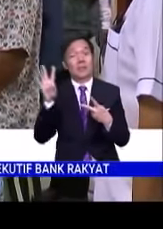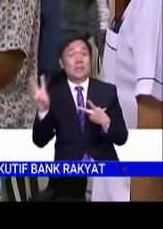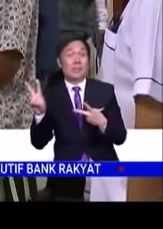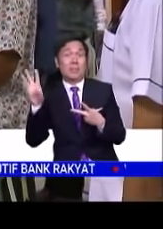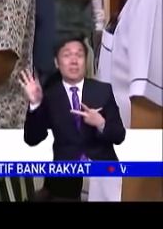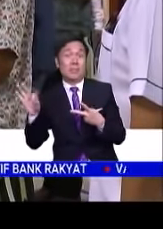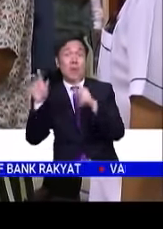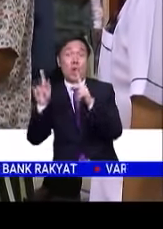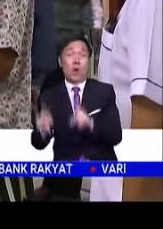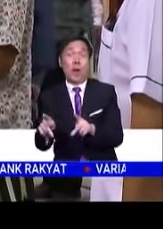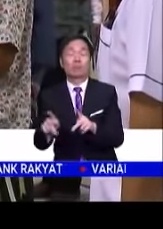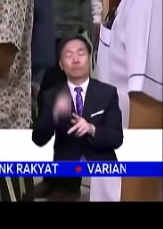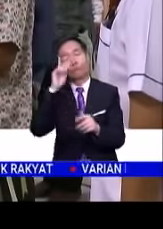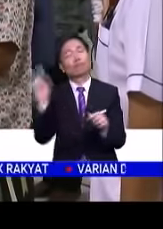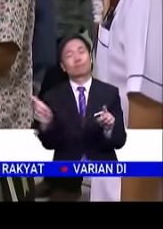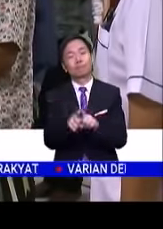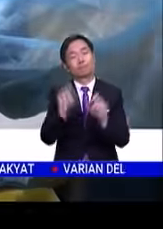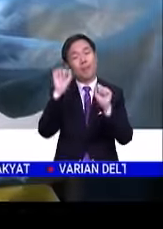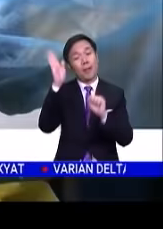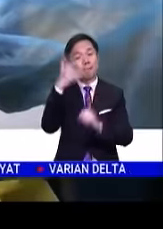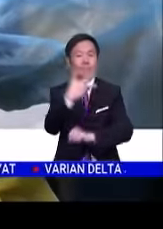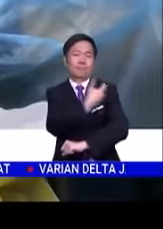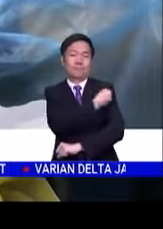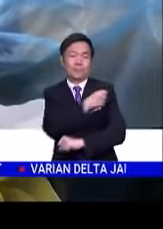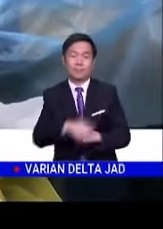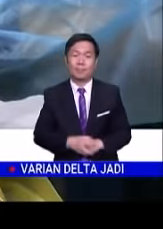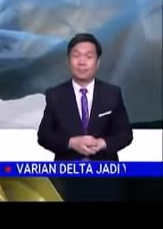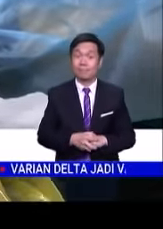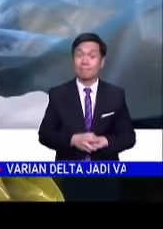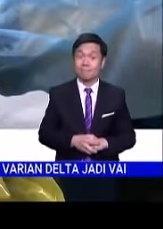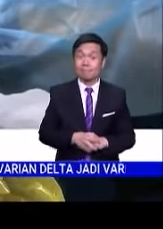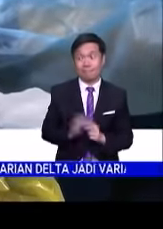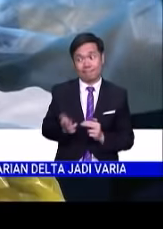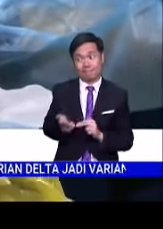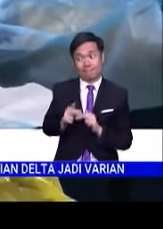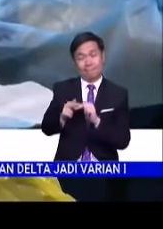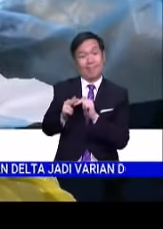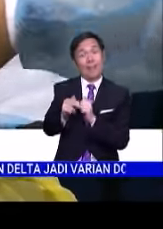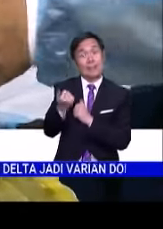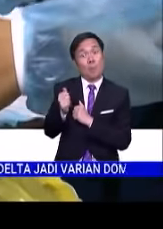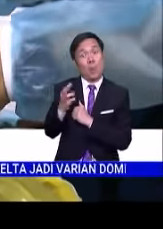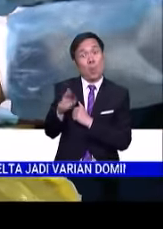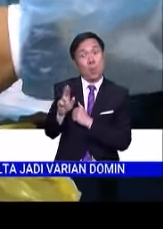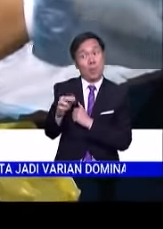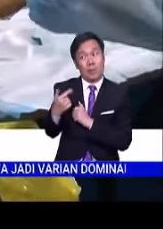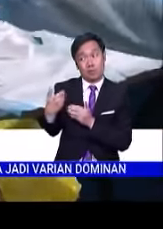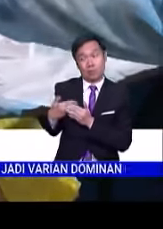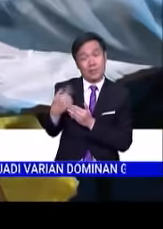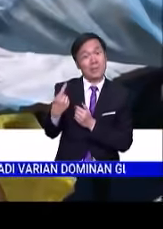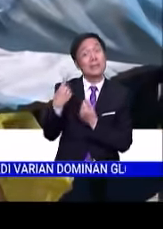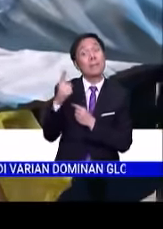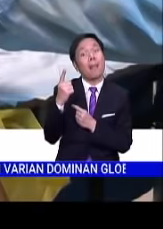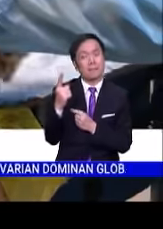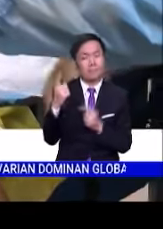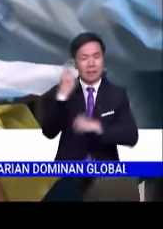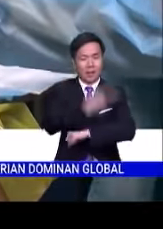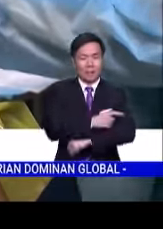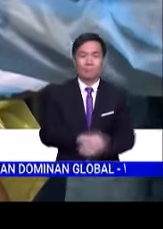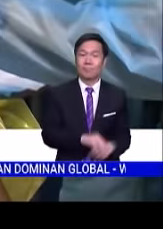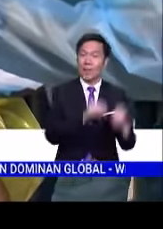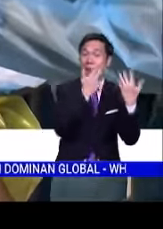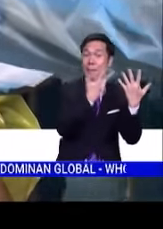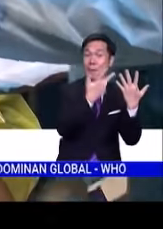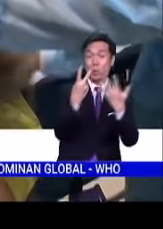26,469 individu bersetuju menerima suntikan. Jumlah itu meningkat 10,000 orang dalam tempoh 11 hari. 82